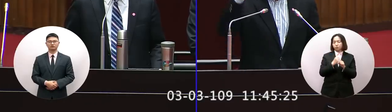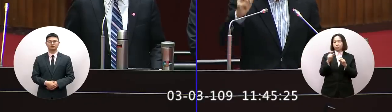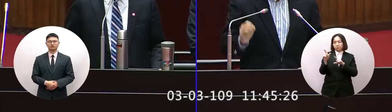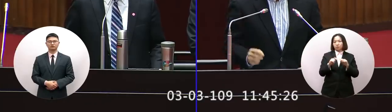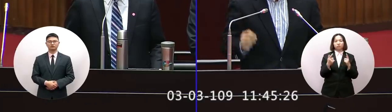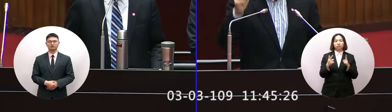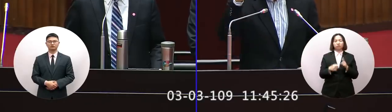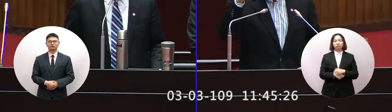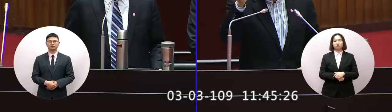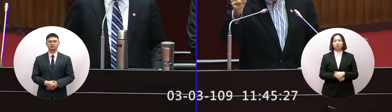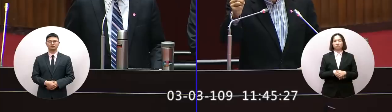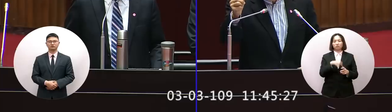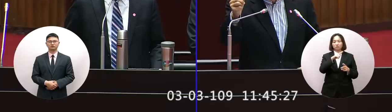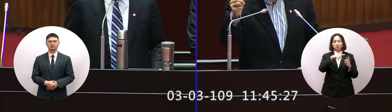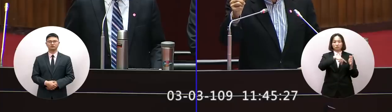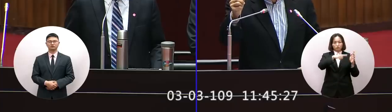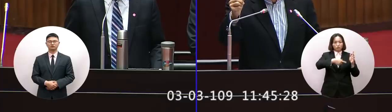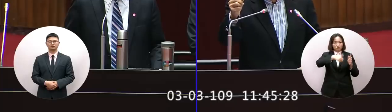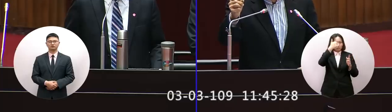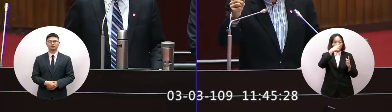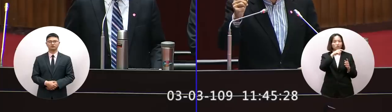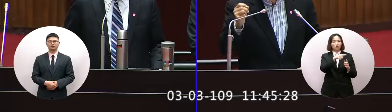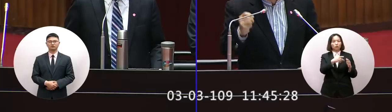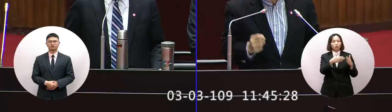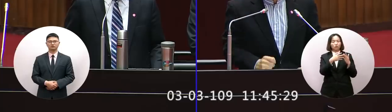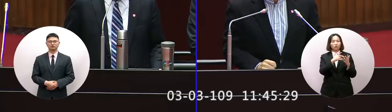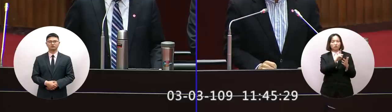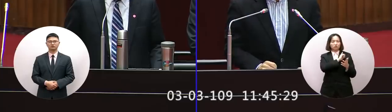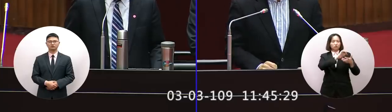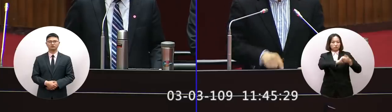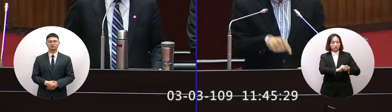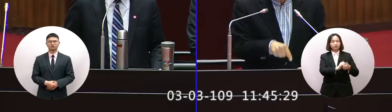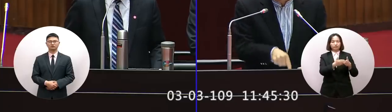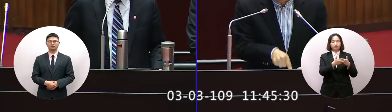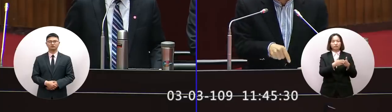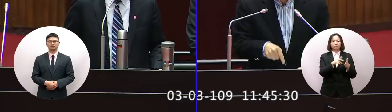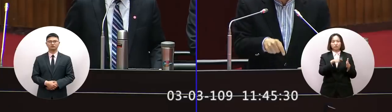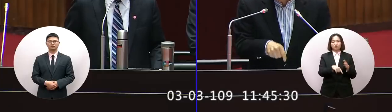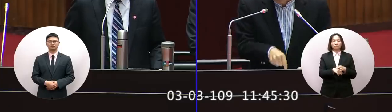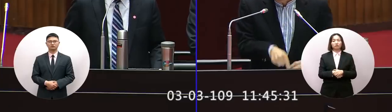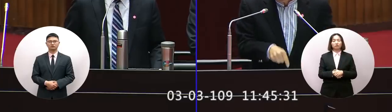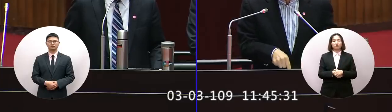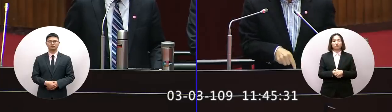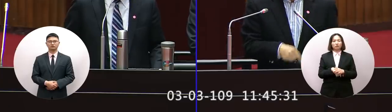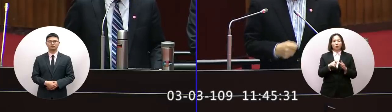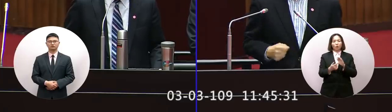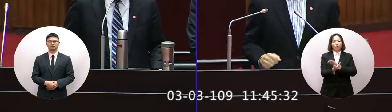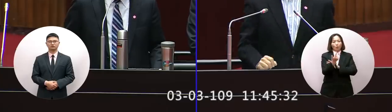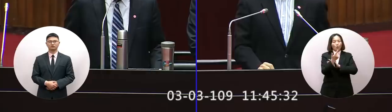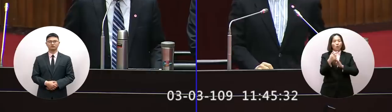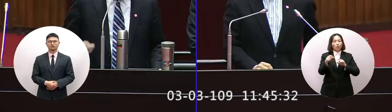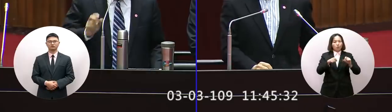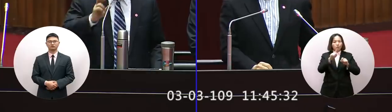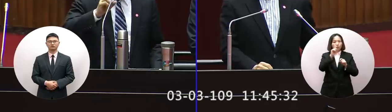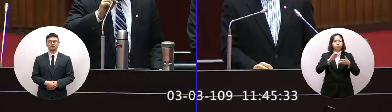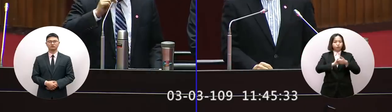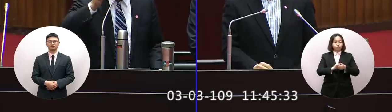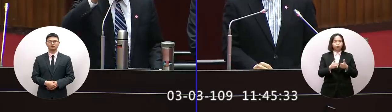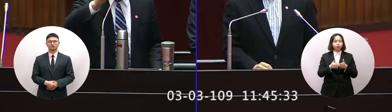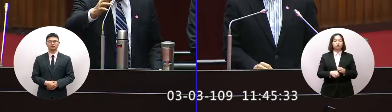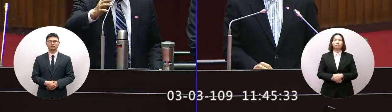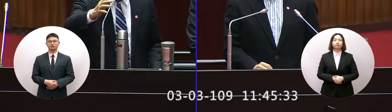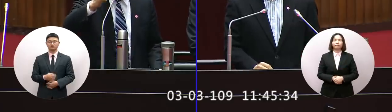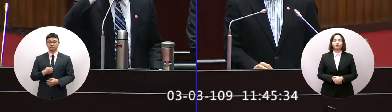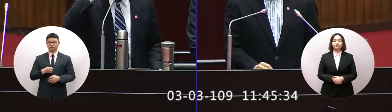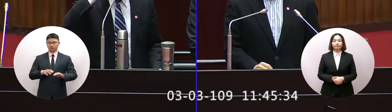喔院長你是院長你要決定的這個話要盡快把它定下來對啦